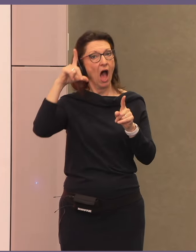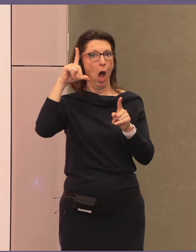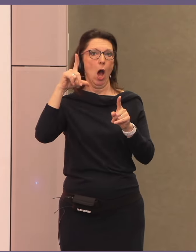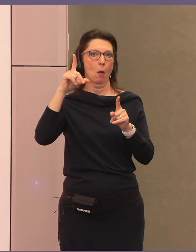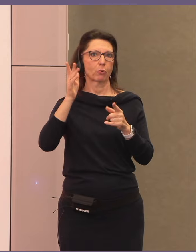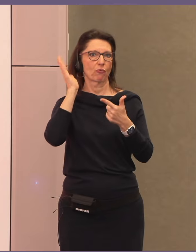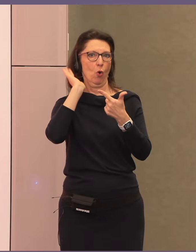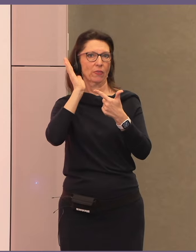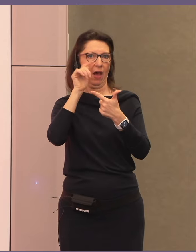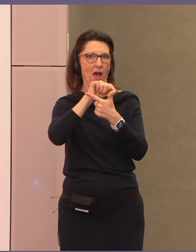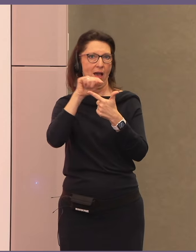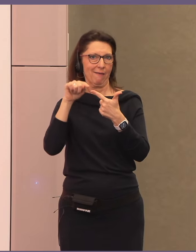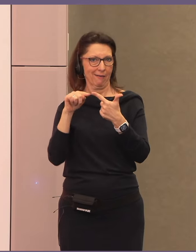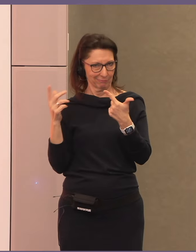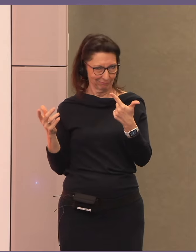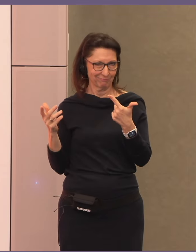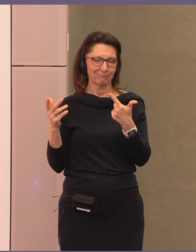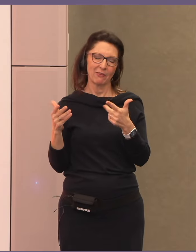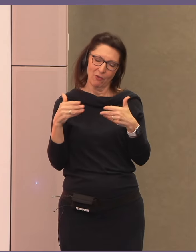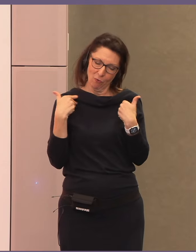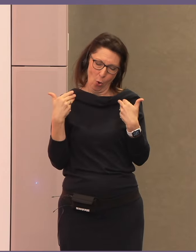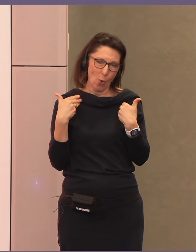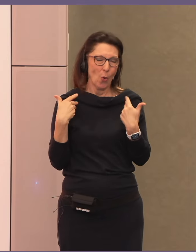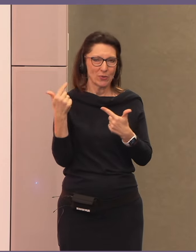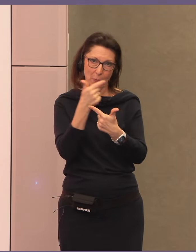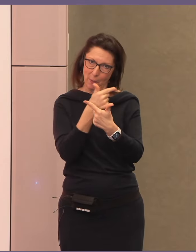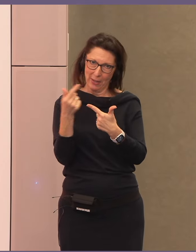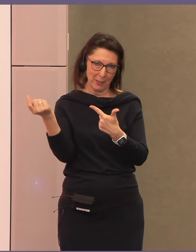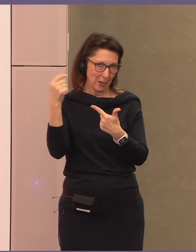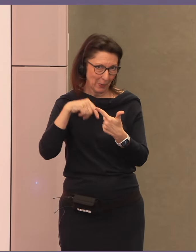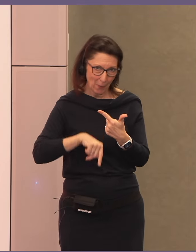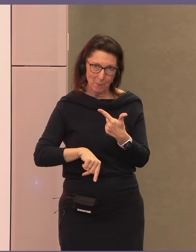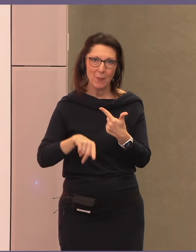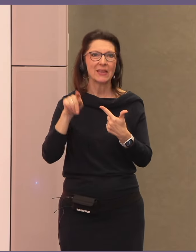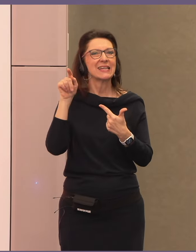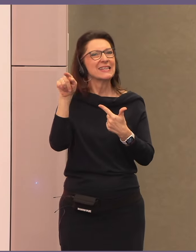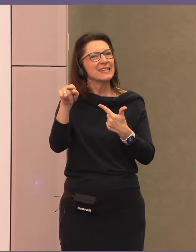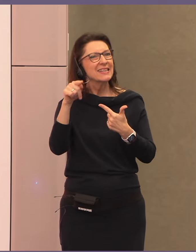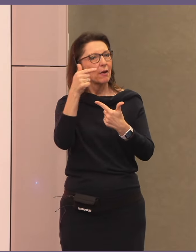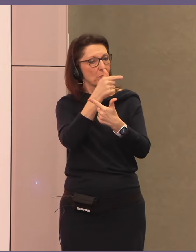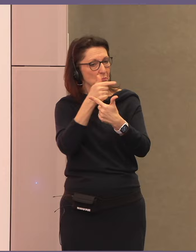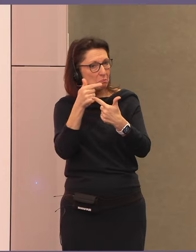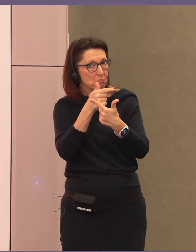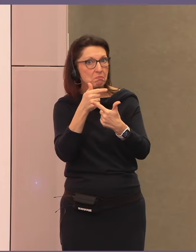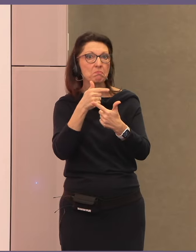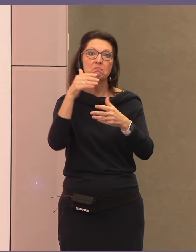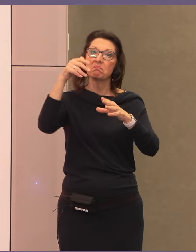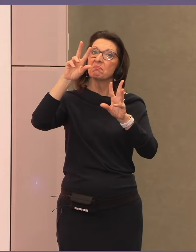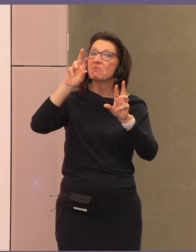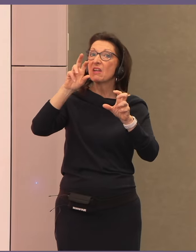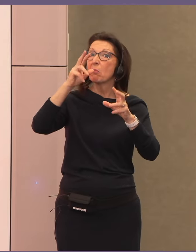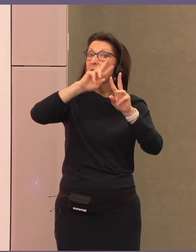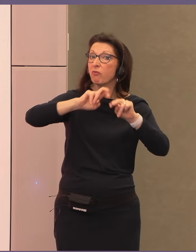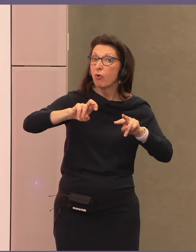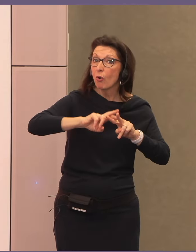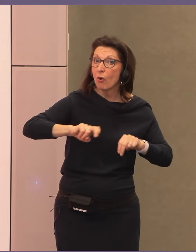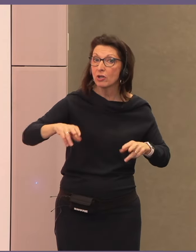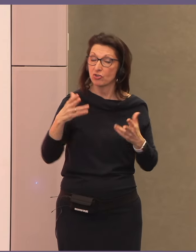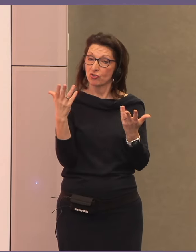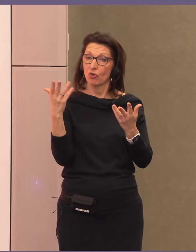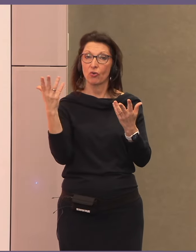zu leisten und uns mitzunehmen in ihre Forschung, in ihre Erkenntnisse, in die Ergebnisse